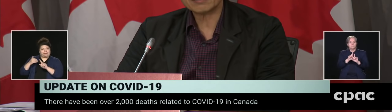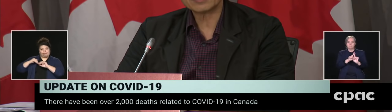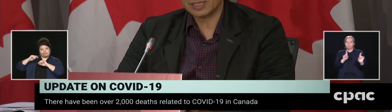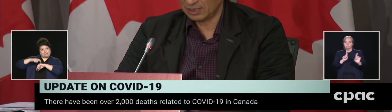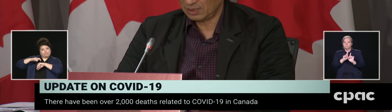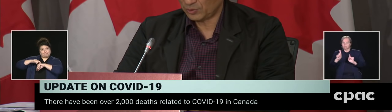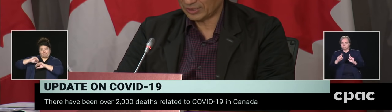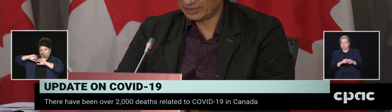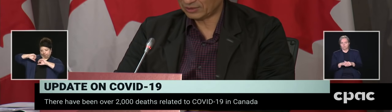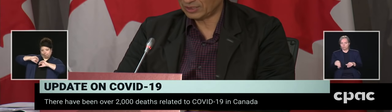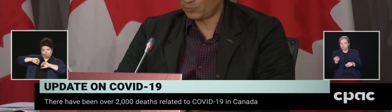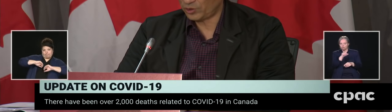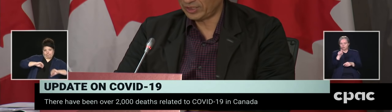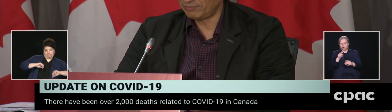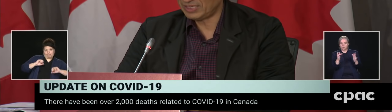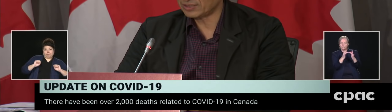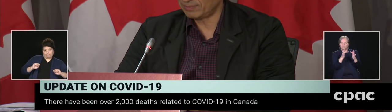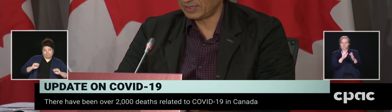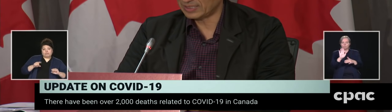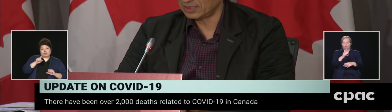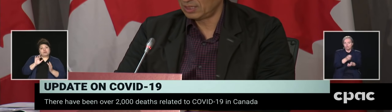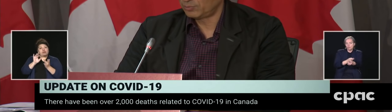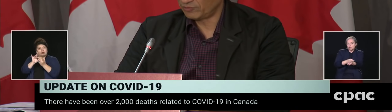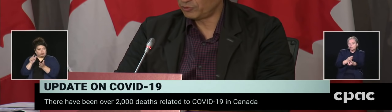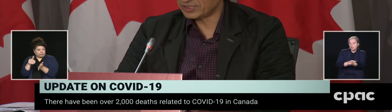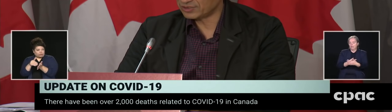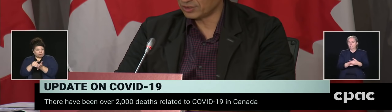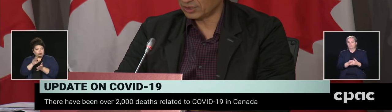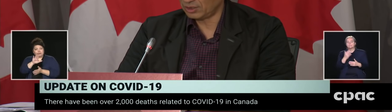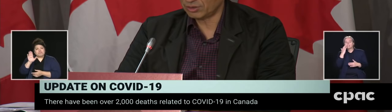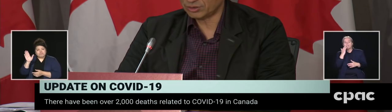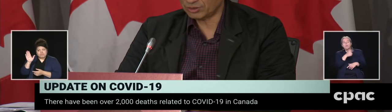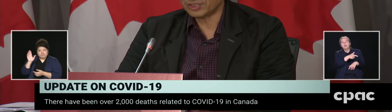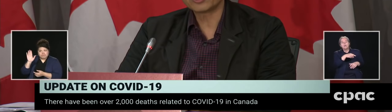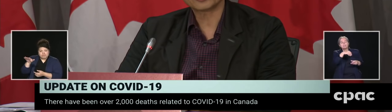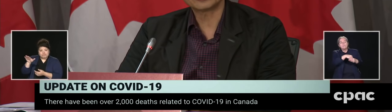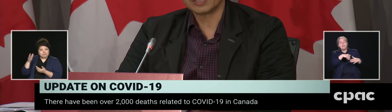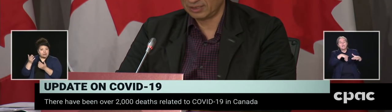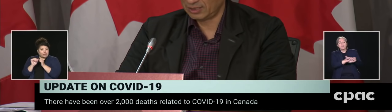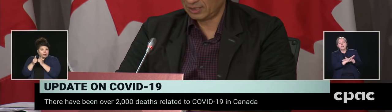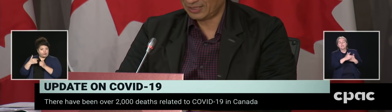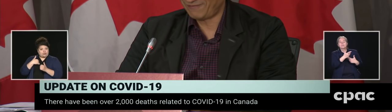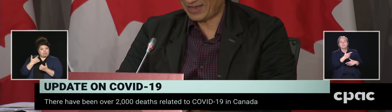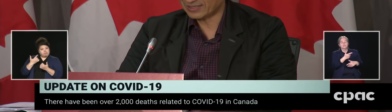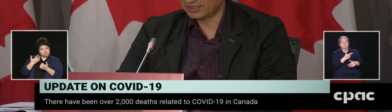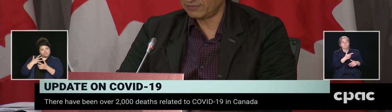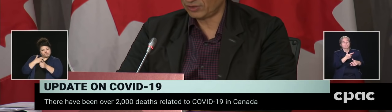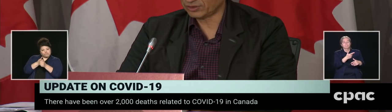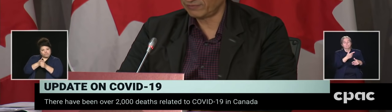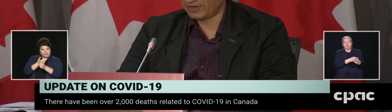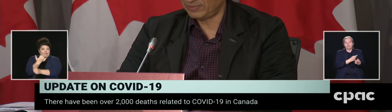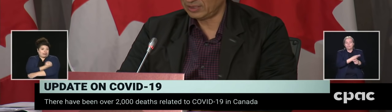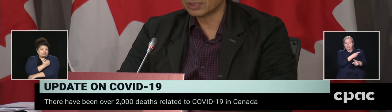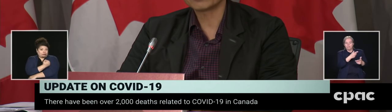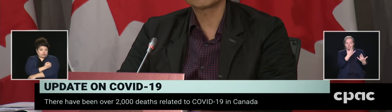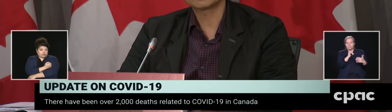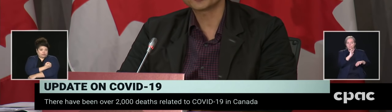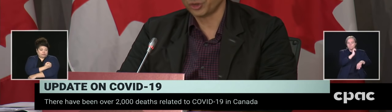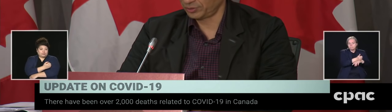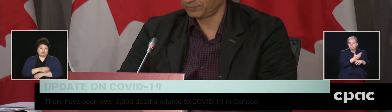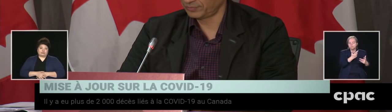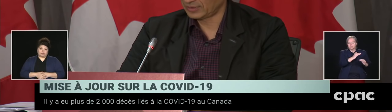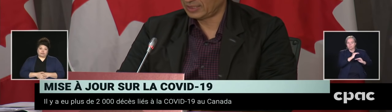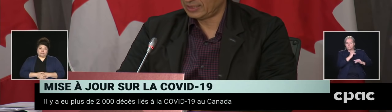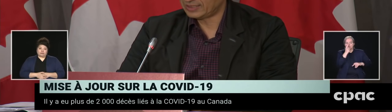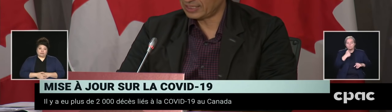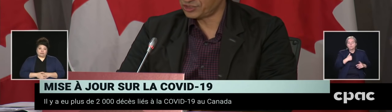la santé pour connaître les moyens mis en place pour vous assurer en toute sécurité que les vaccins de votre famille sont à